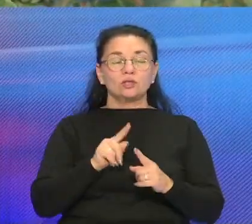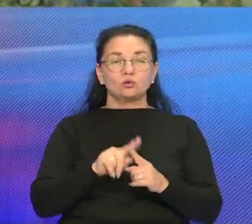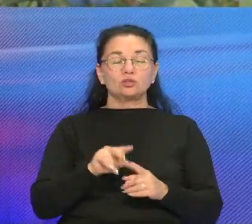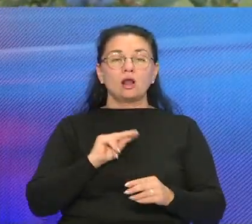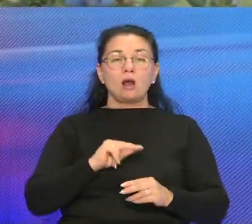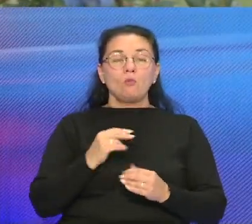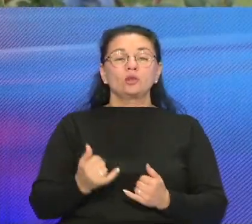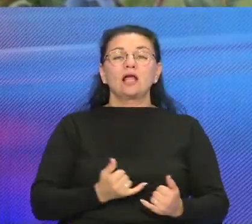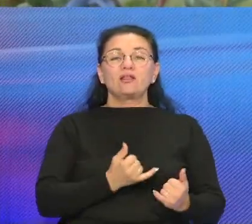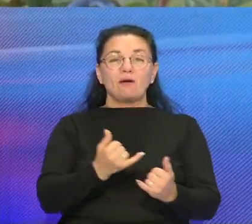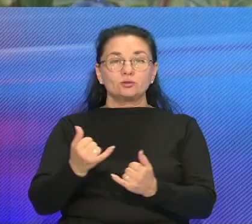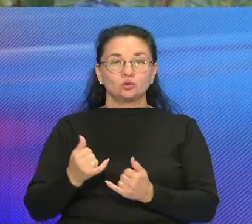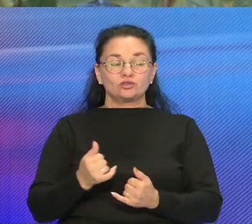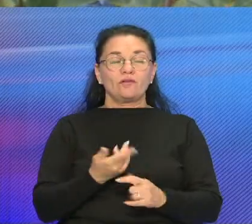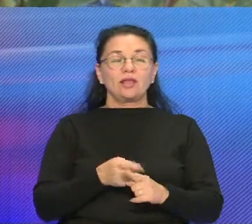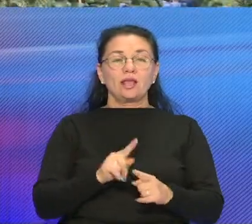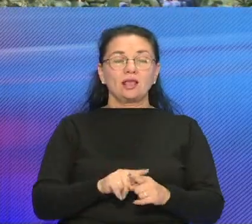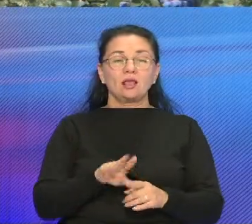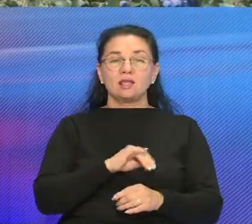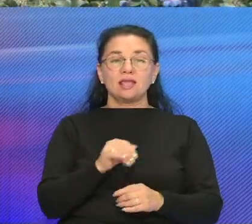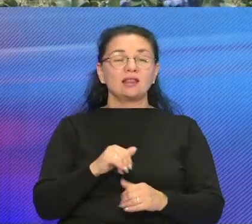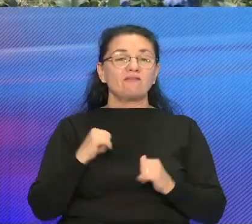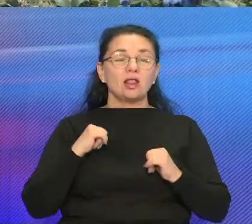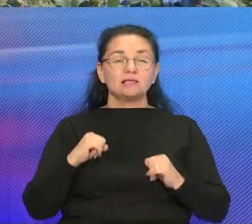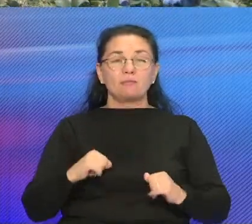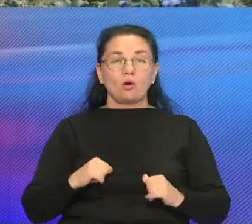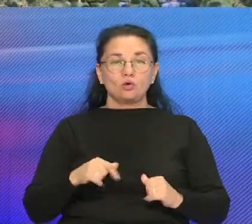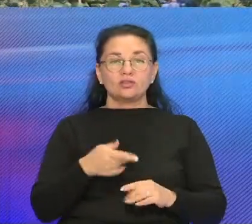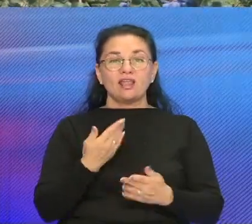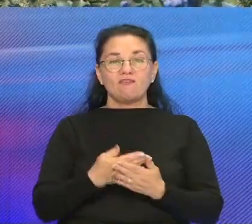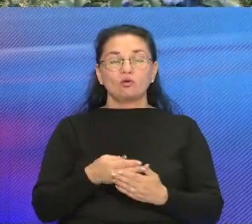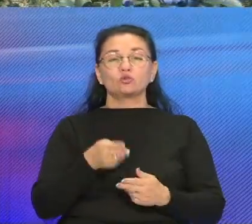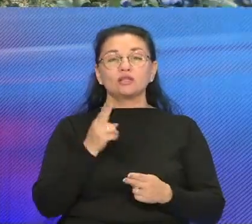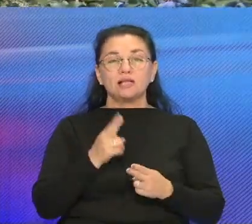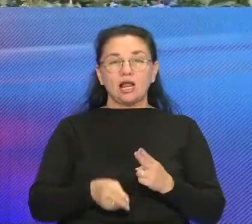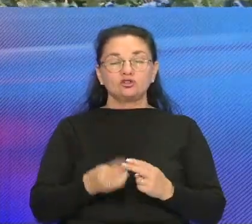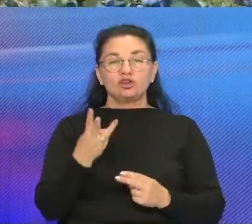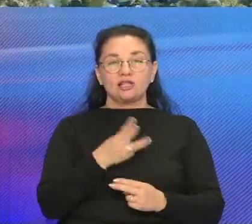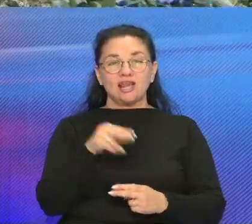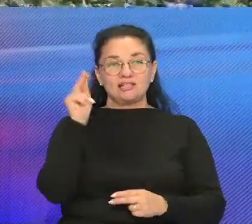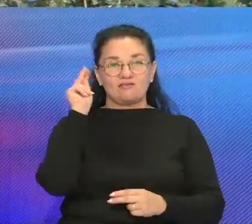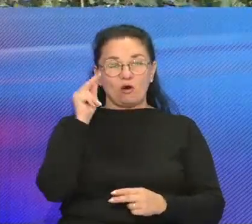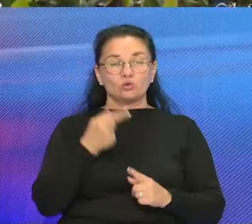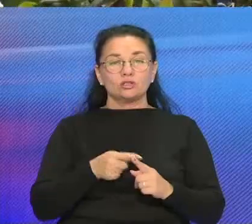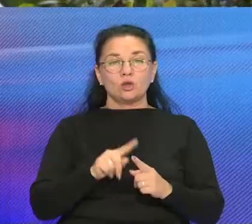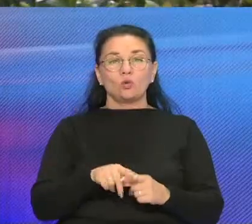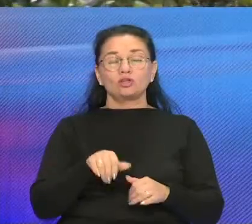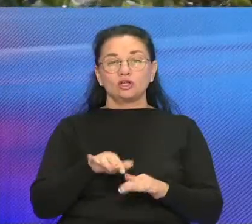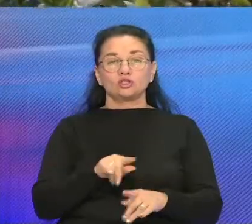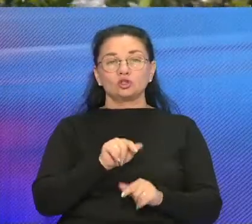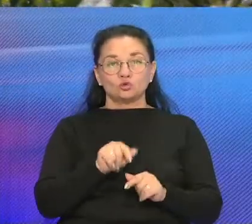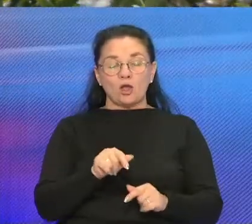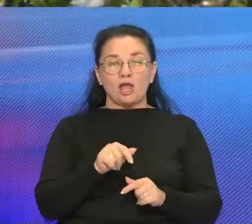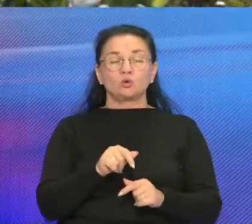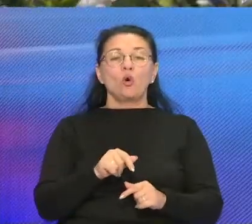обслуговывания. Але слава парачанки не давала хлопцу спокою. И вот по закончении третьего курса он вырашил, что эту студентскую